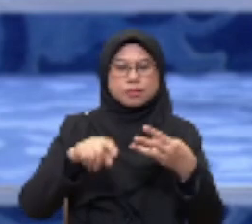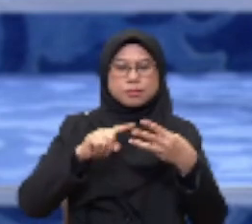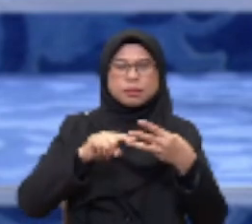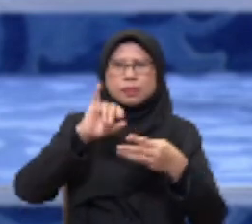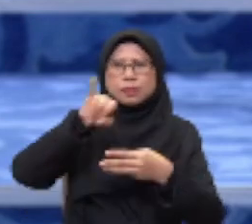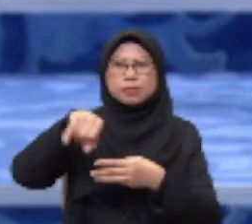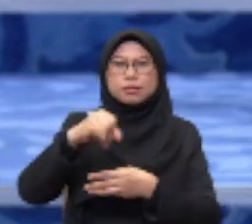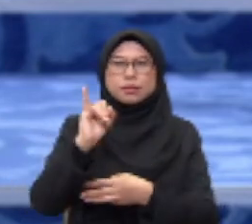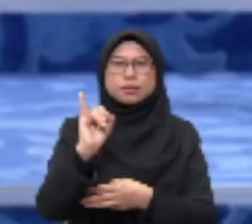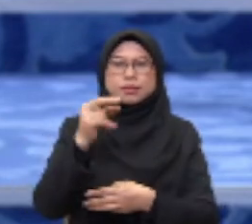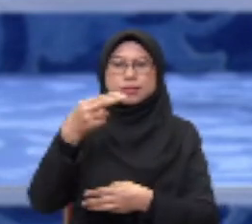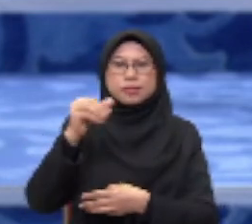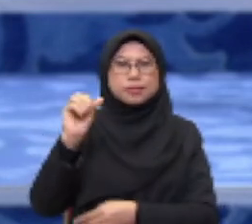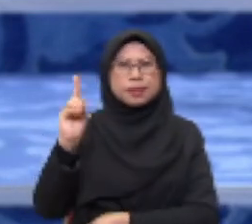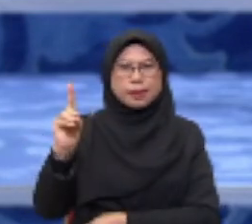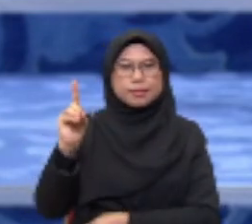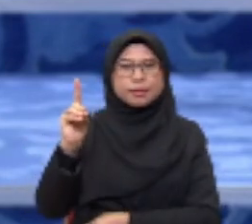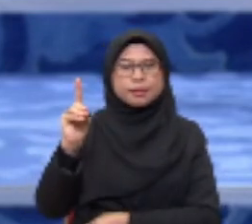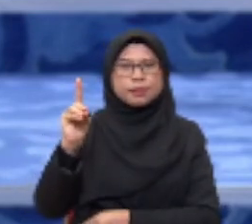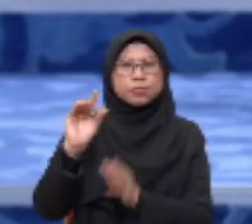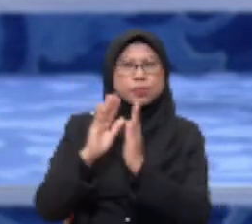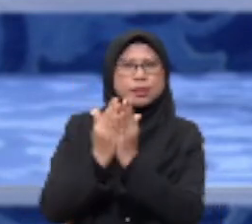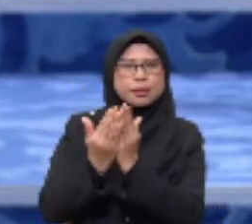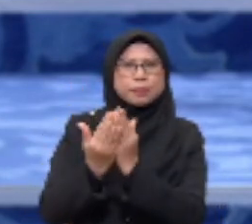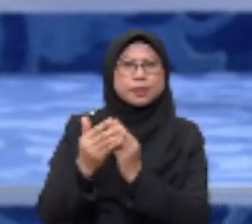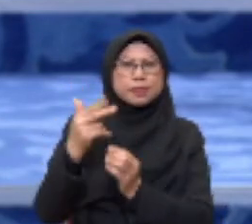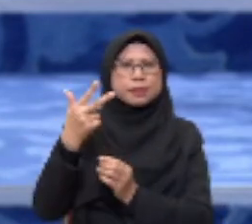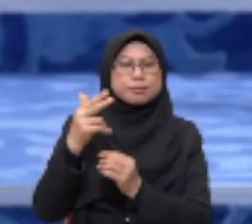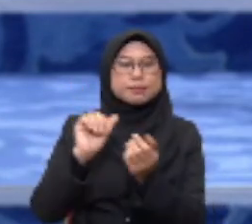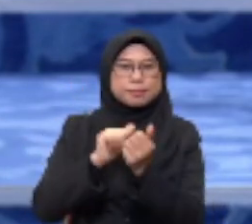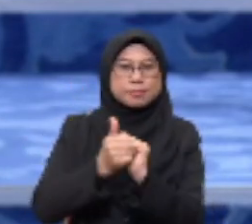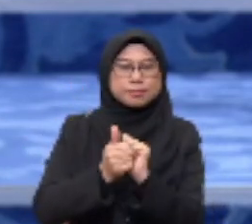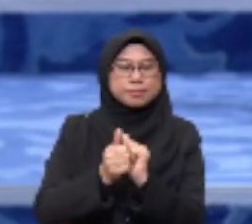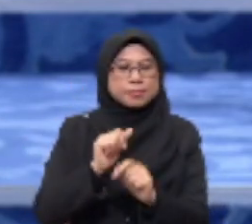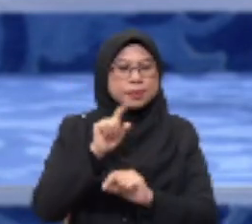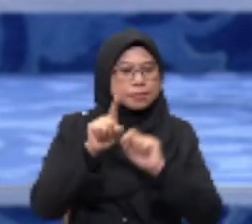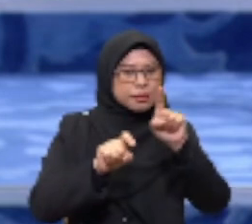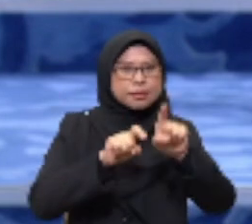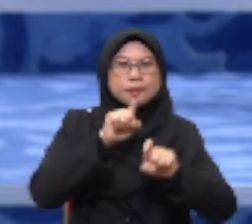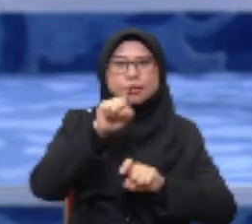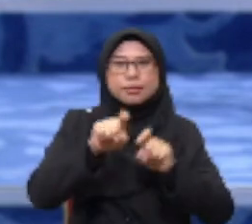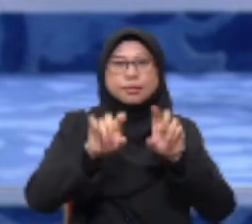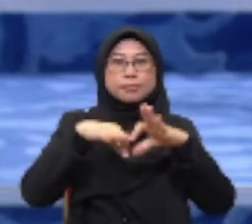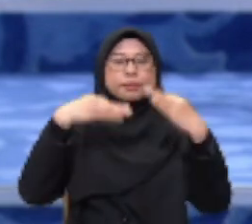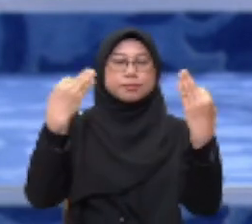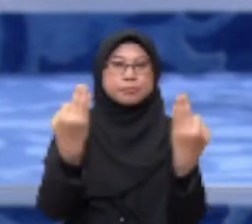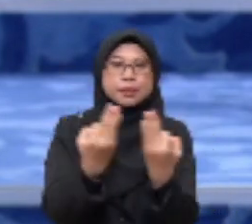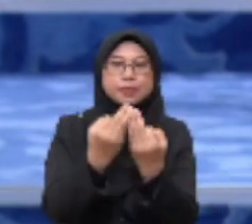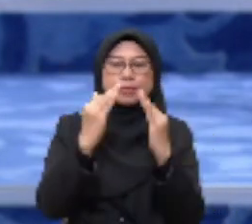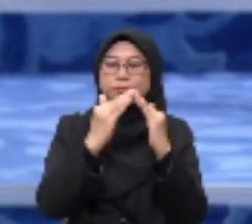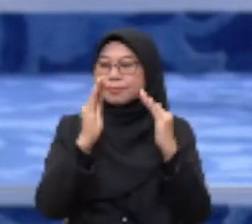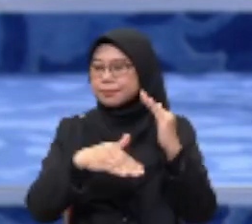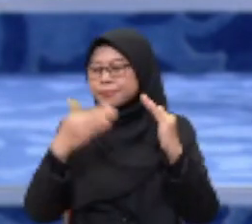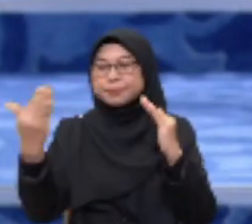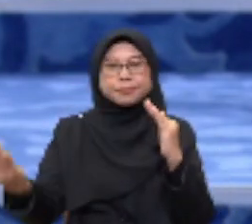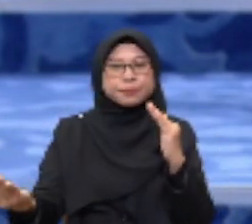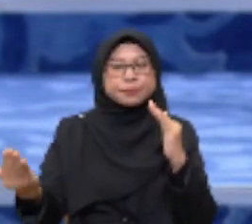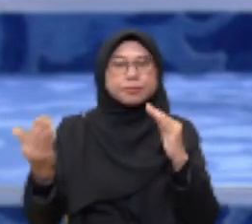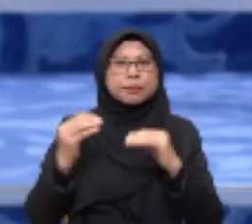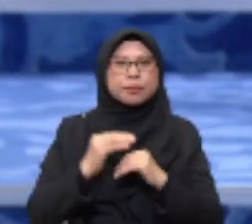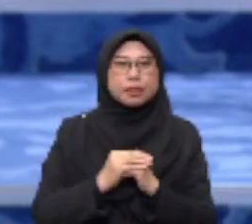Ini masalah. Kemudian bila kita soal siasat, keluarga dia, jiran dia,